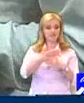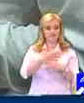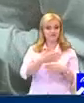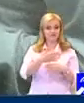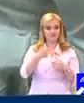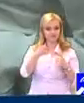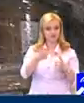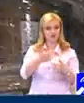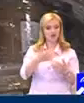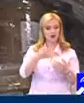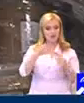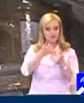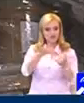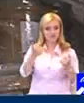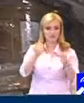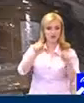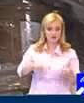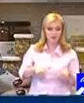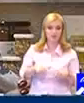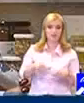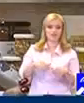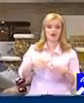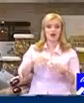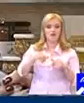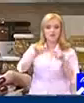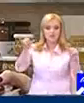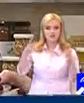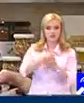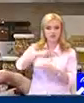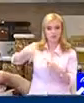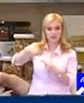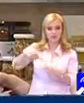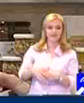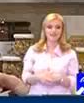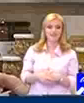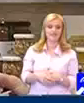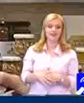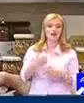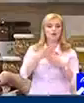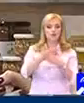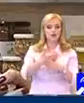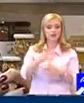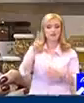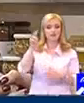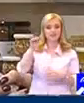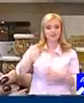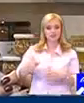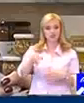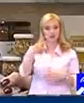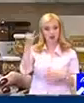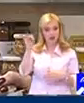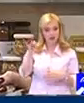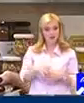posibilitatea să-și extindă exporturile de produse apicole. Merge vorba despre sumă de 200.000 lei.